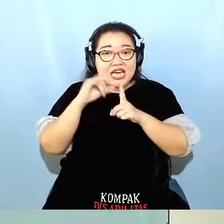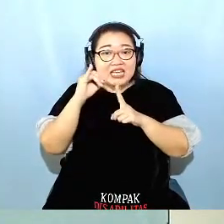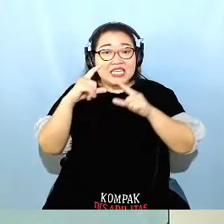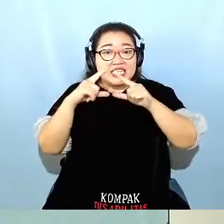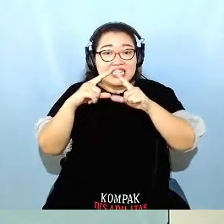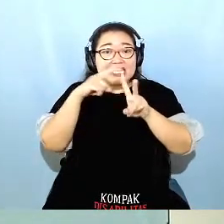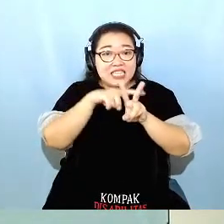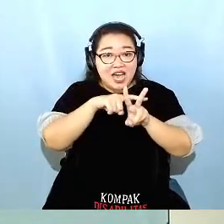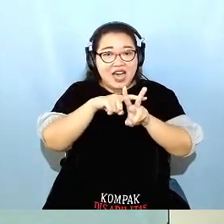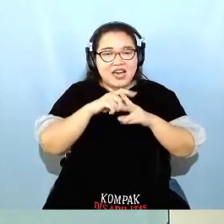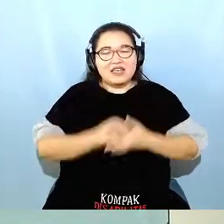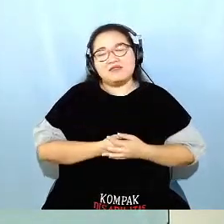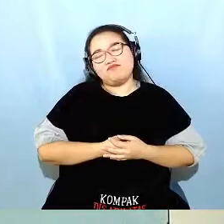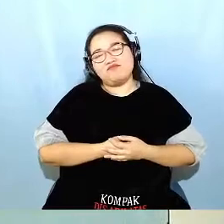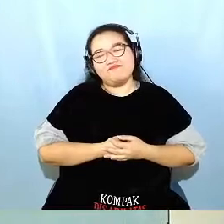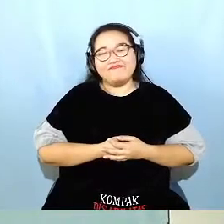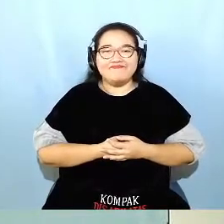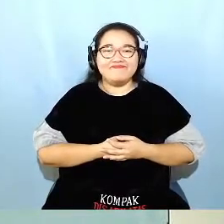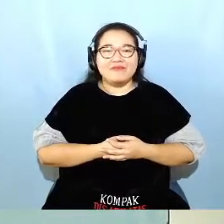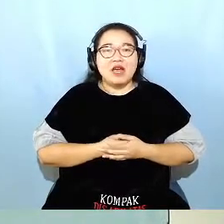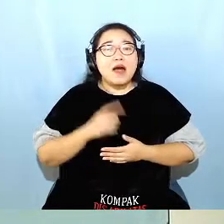Saya dicintai.